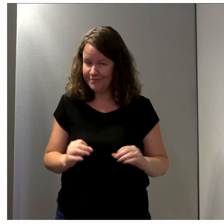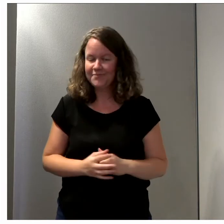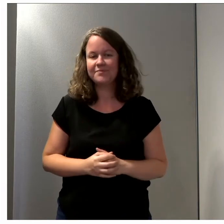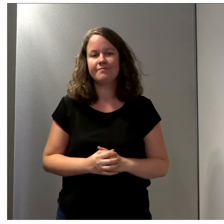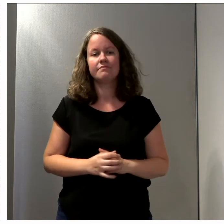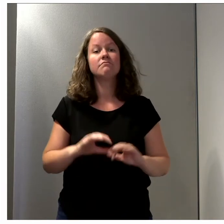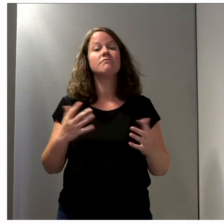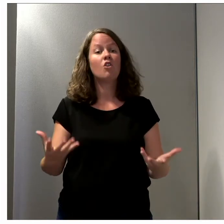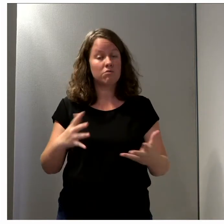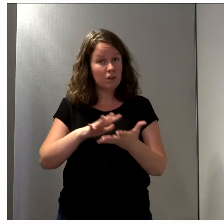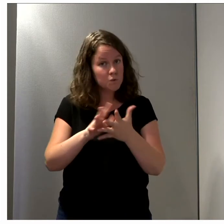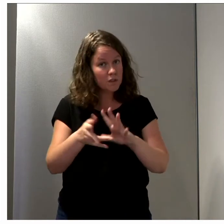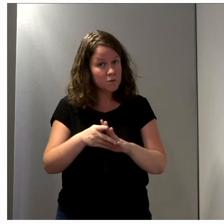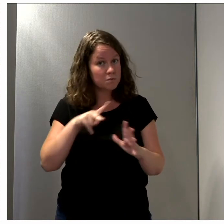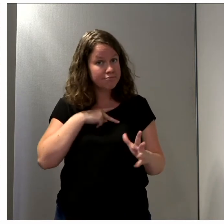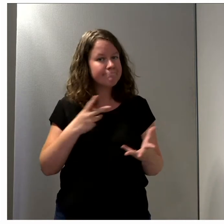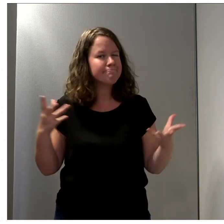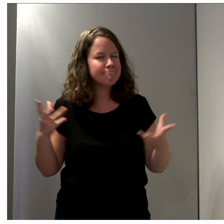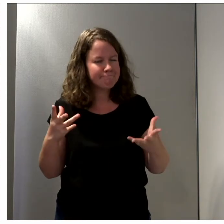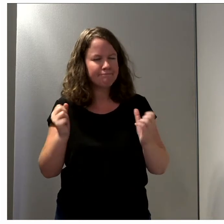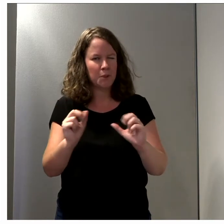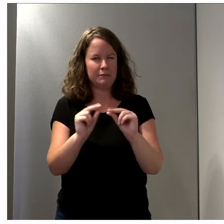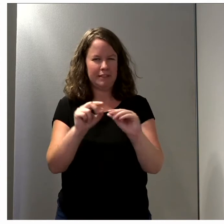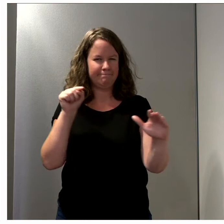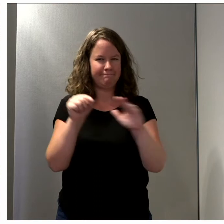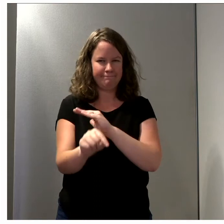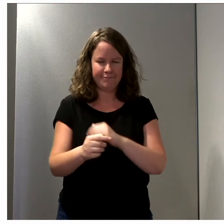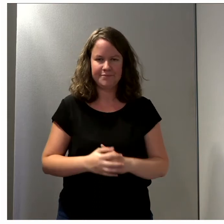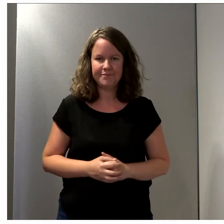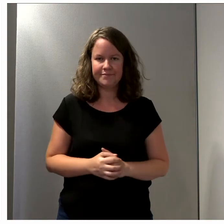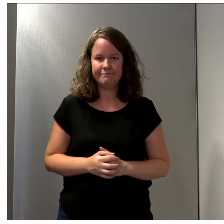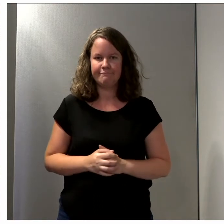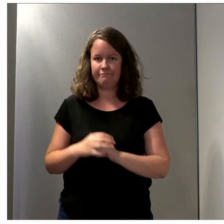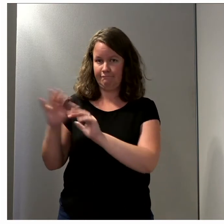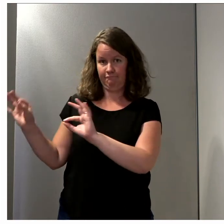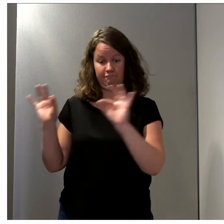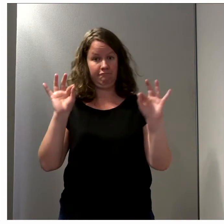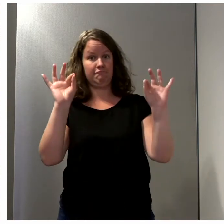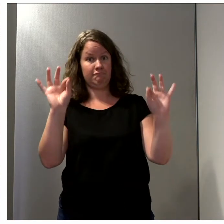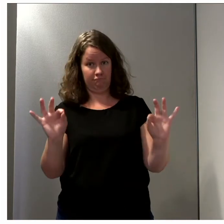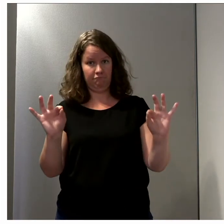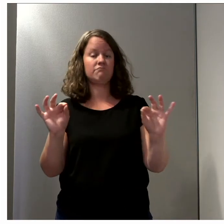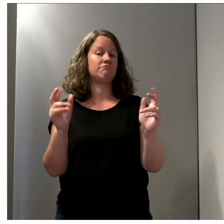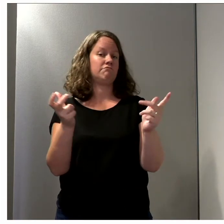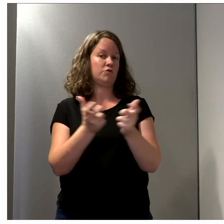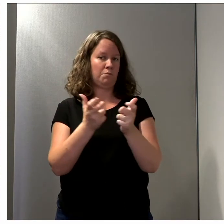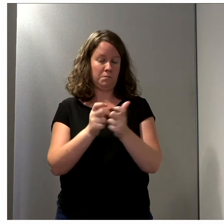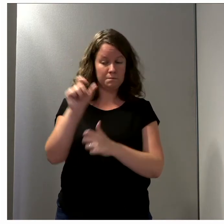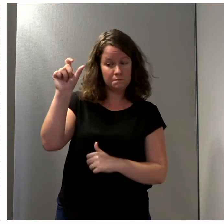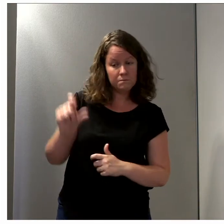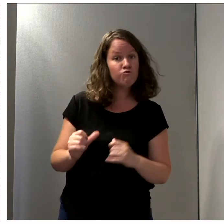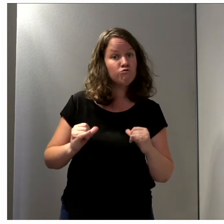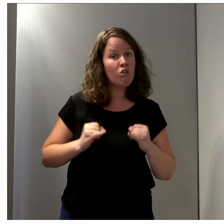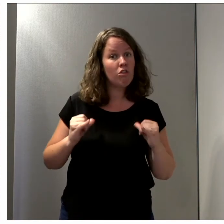la finalité de cette association, je vais prendre l'exemple d'un jeune membre